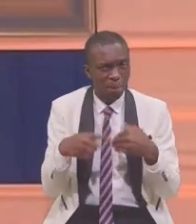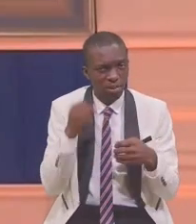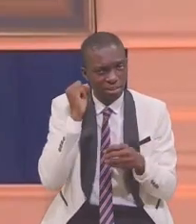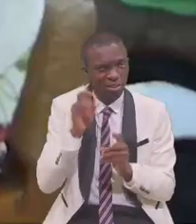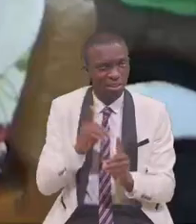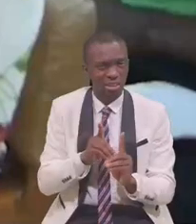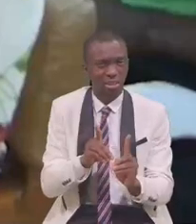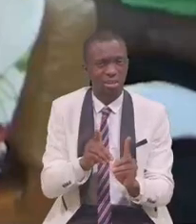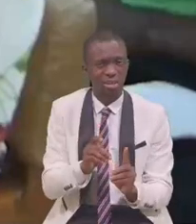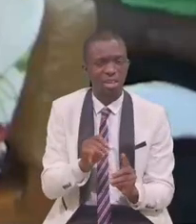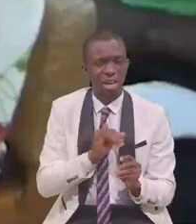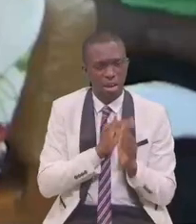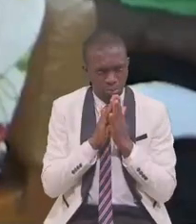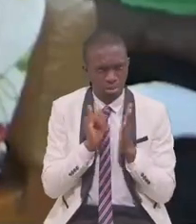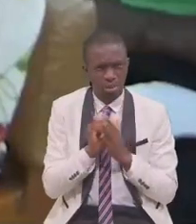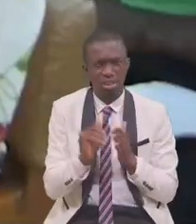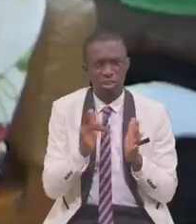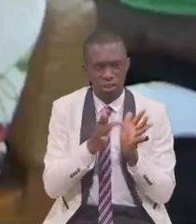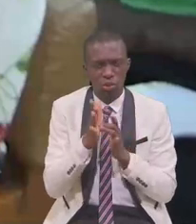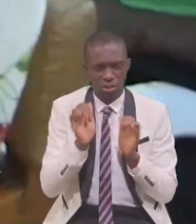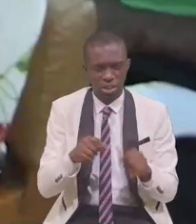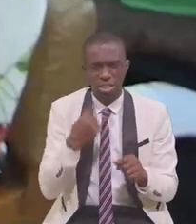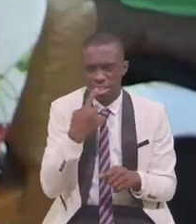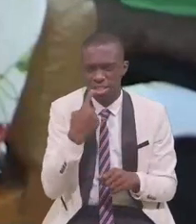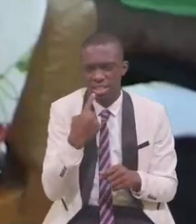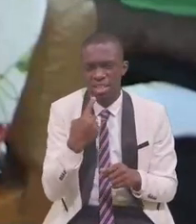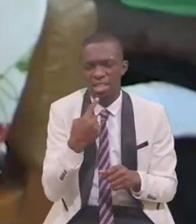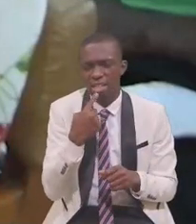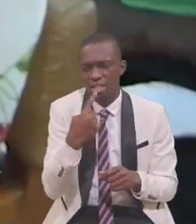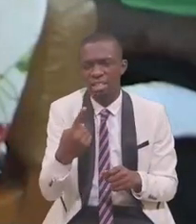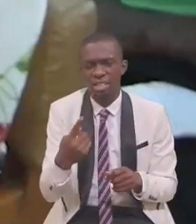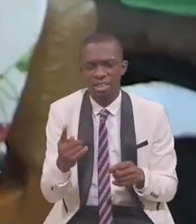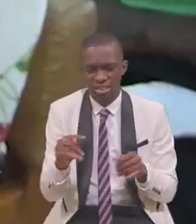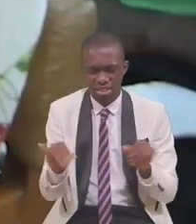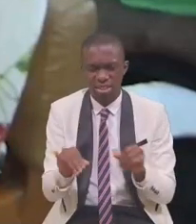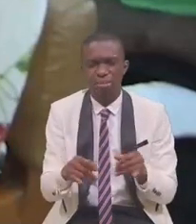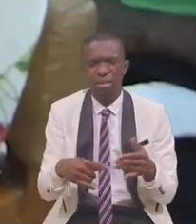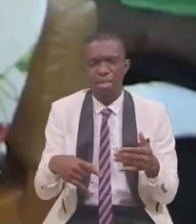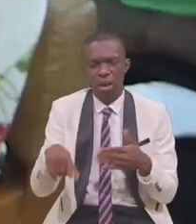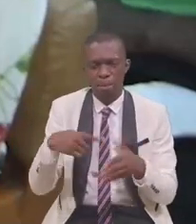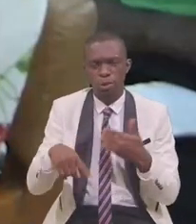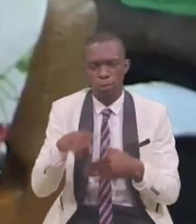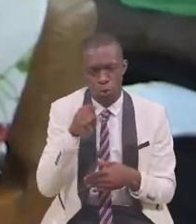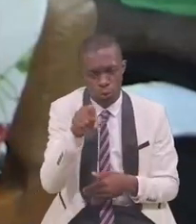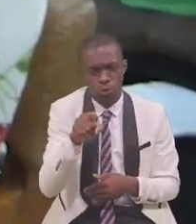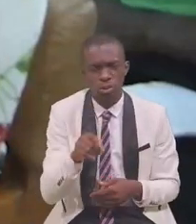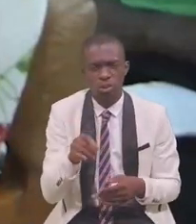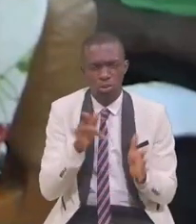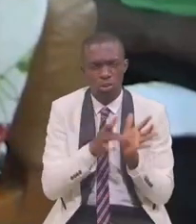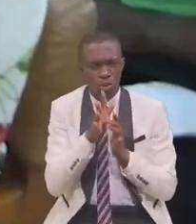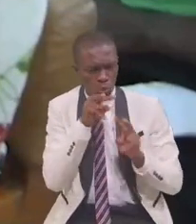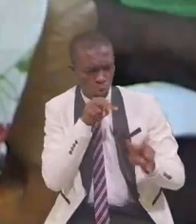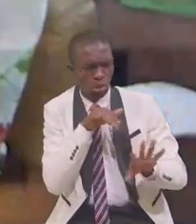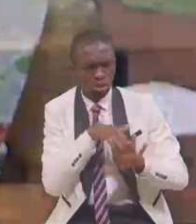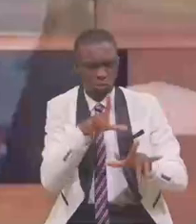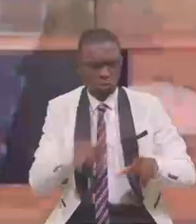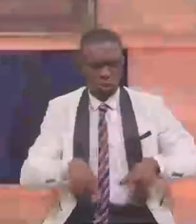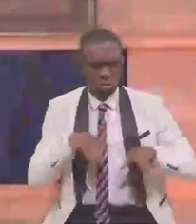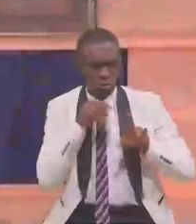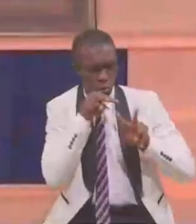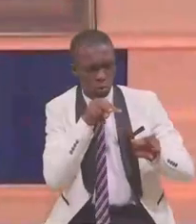soit en mesure de dire la même chose de toi. Il voit ta vie. Il voit ton cœur. Il voit ton esprit. Il voit ton